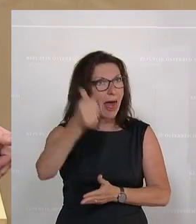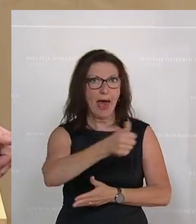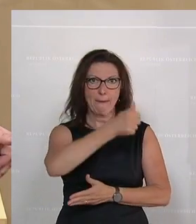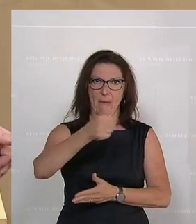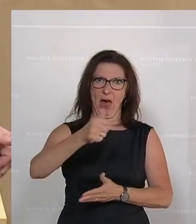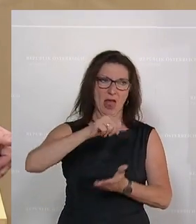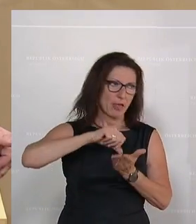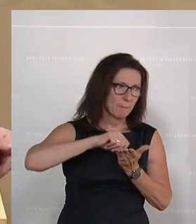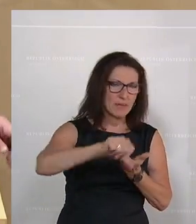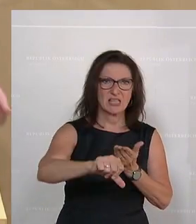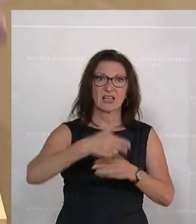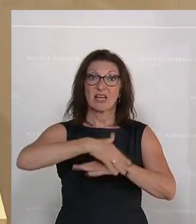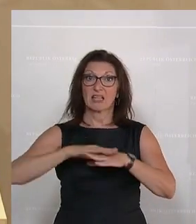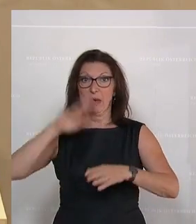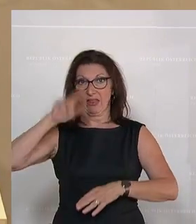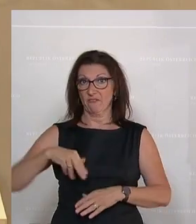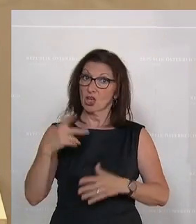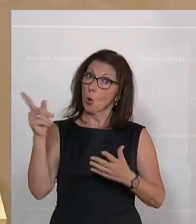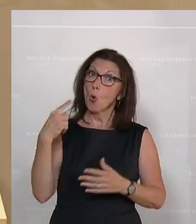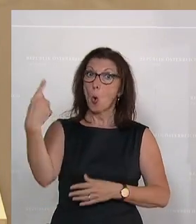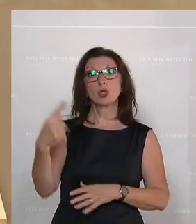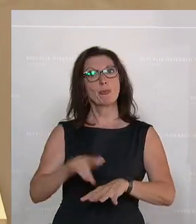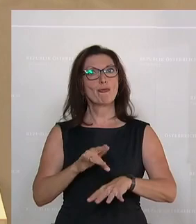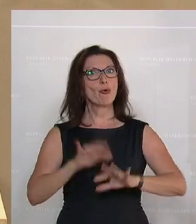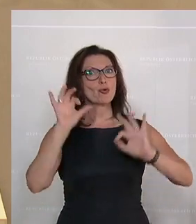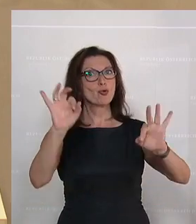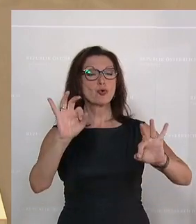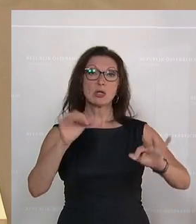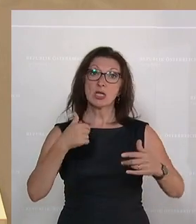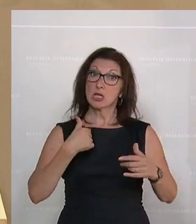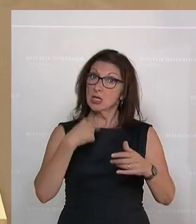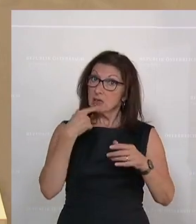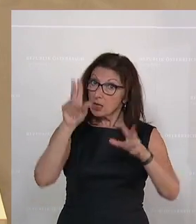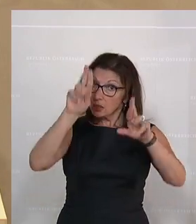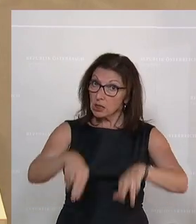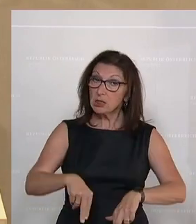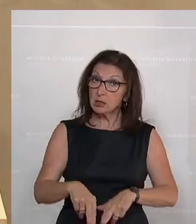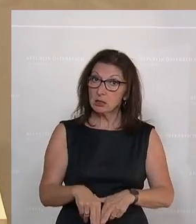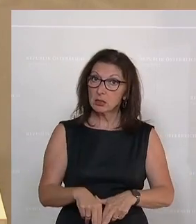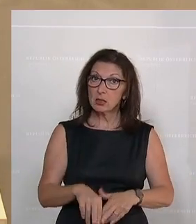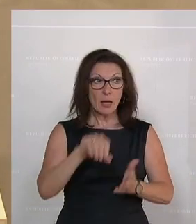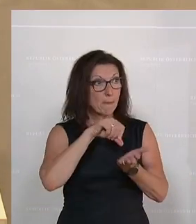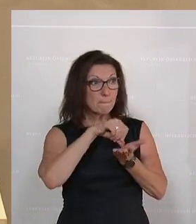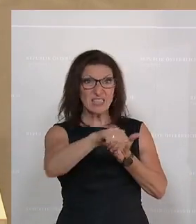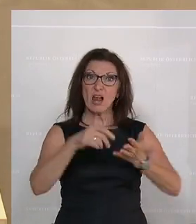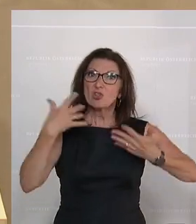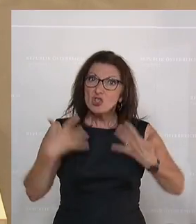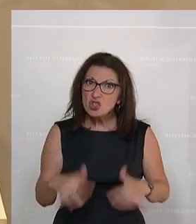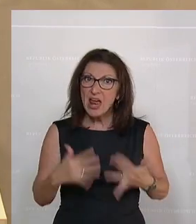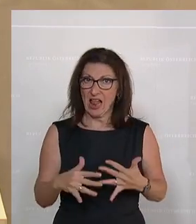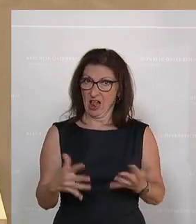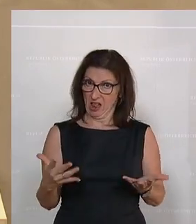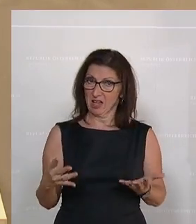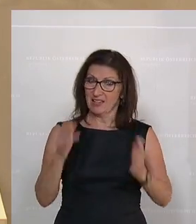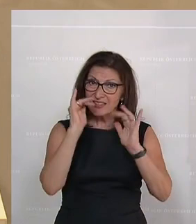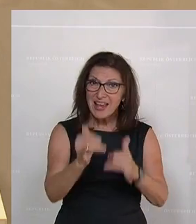der allgemeine wien setzt und ich finde das auch gut ich bin das auch richtig über diese zahlungen sehr schnell wirken können so rasch wirken